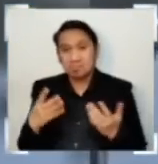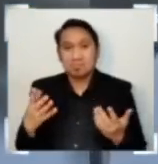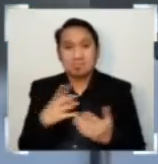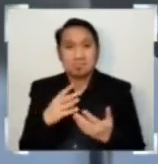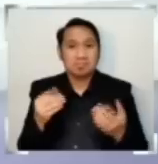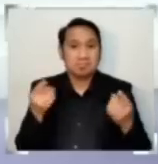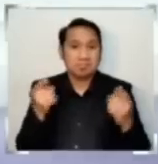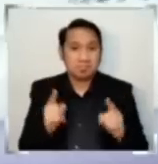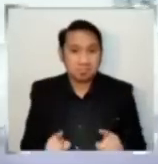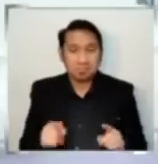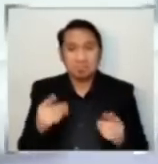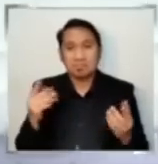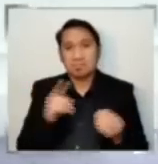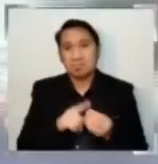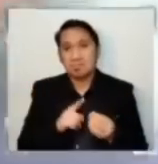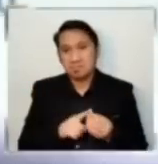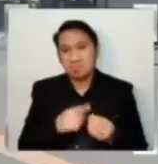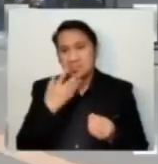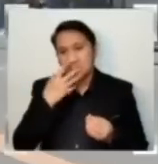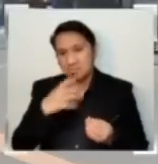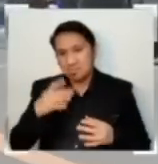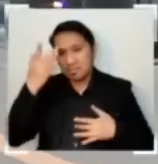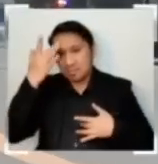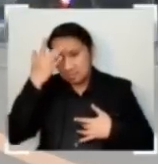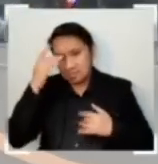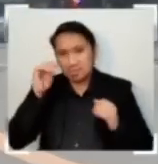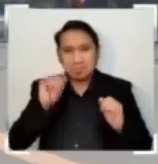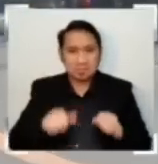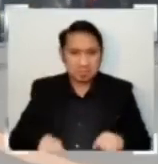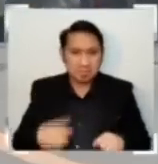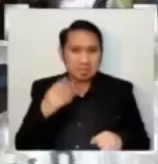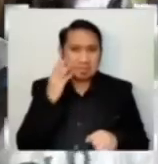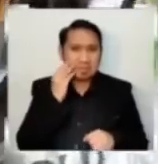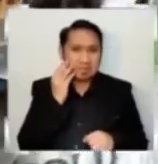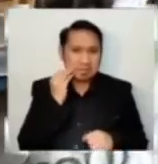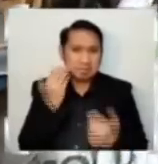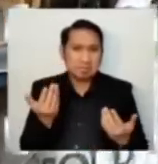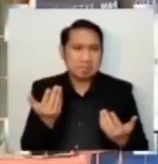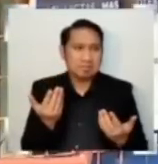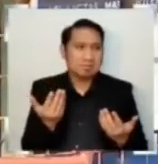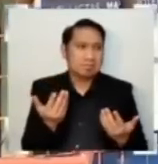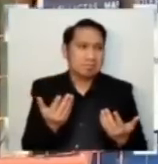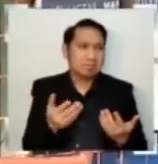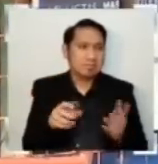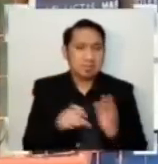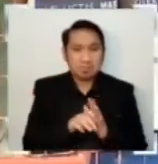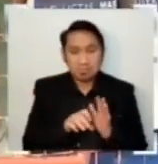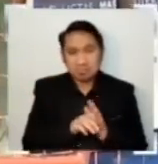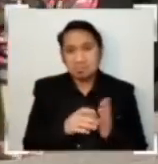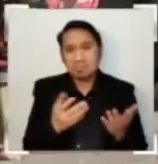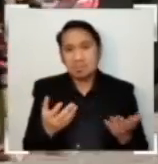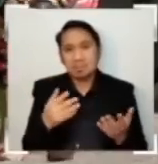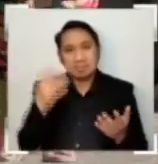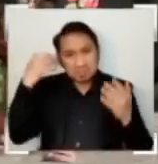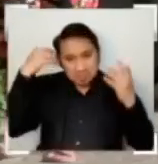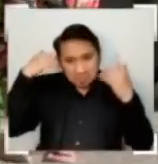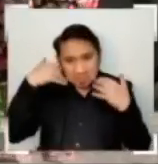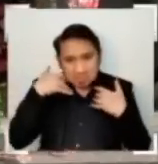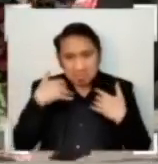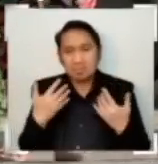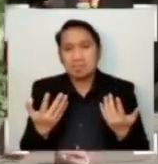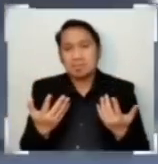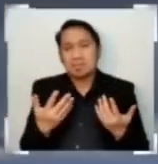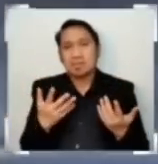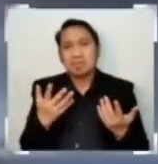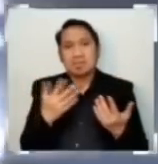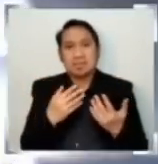heat exhaustion, kung saan maaaring makaranas ang isang tao ng ilang sintomas, gaya ng sobrang pamamawis, pamumutla,